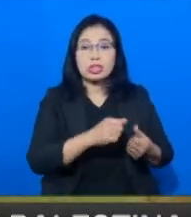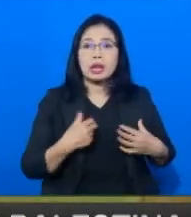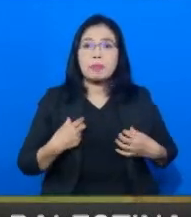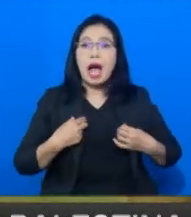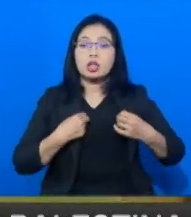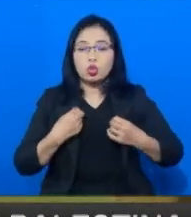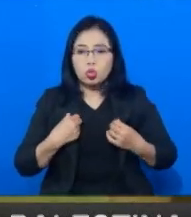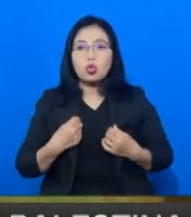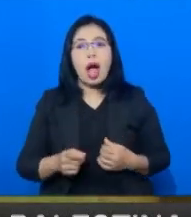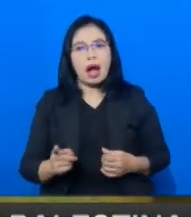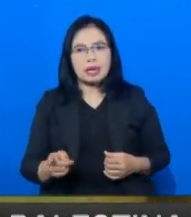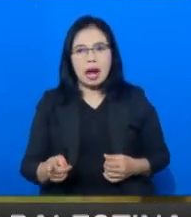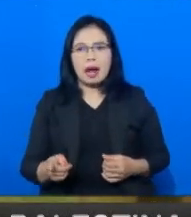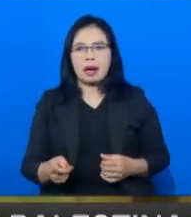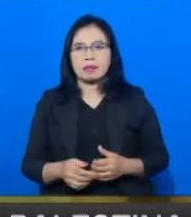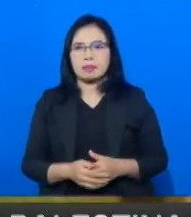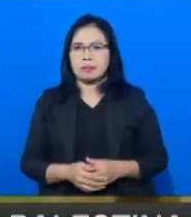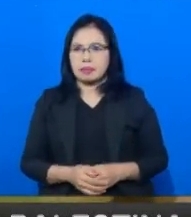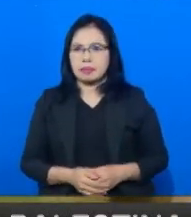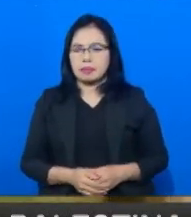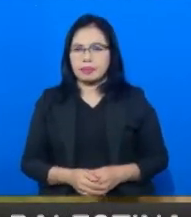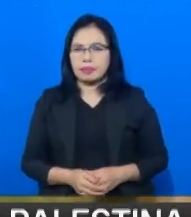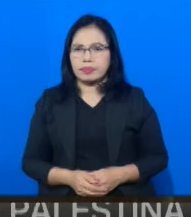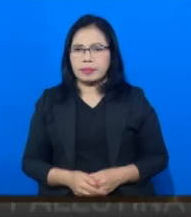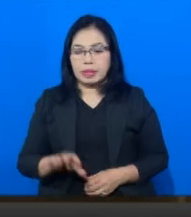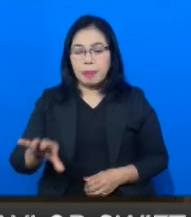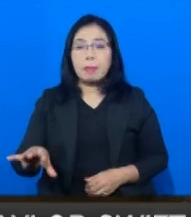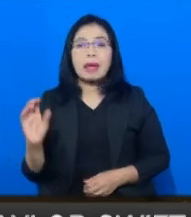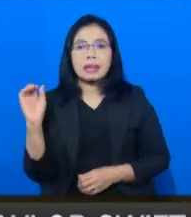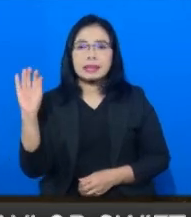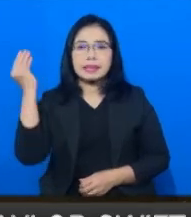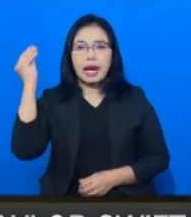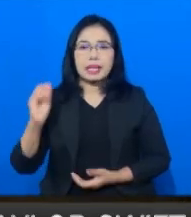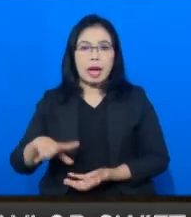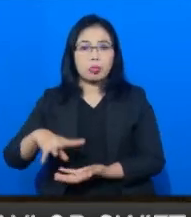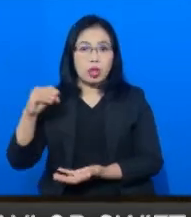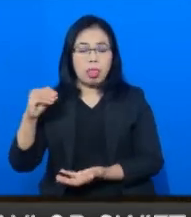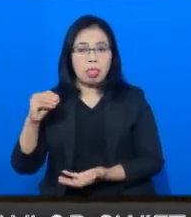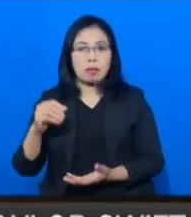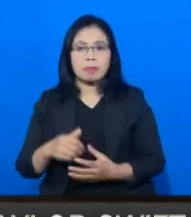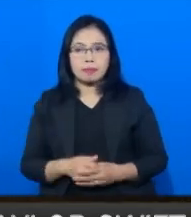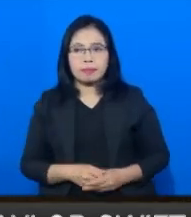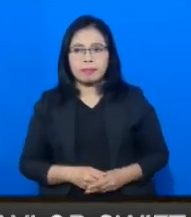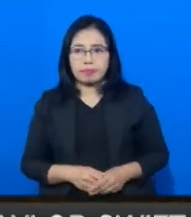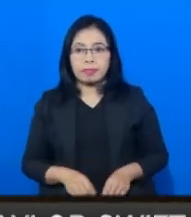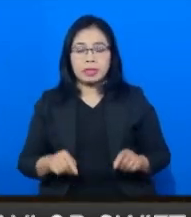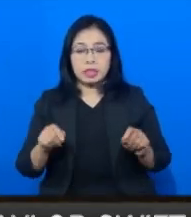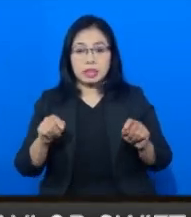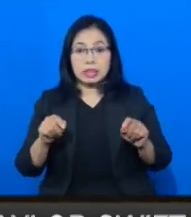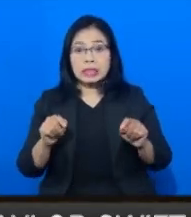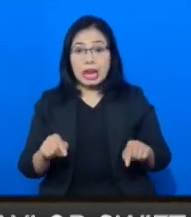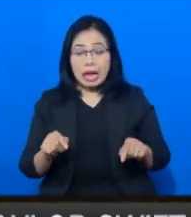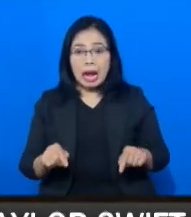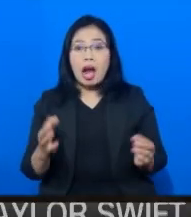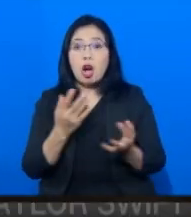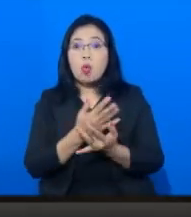RT 12 RW 01, Johar Baru, Jakarta Pusat. Fasilitas ini perlahan mulai ditinggalkan warga sejak